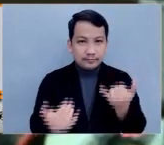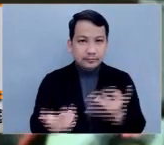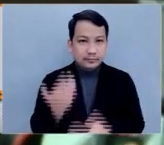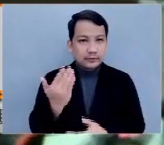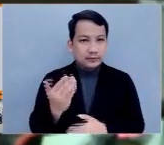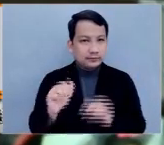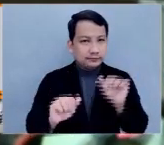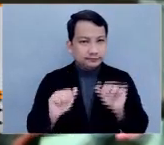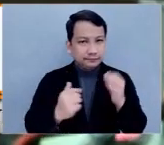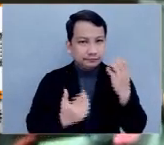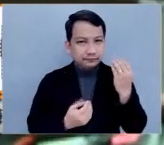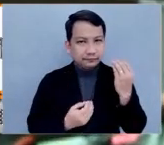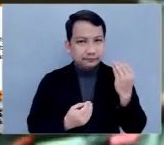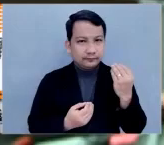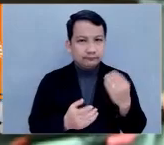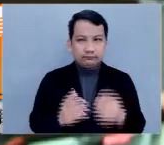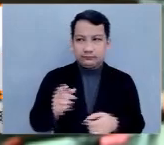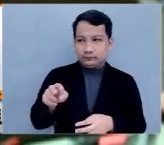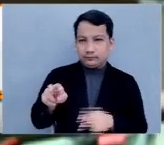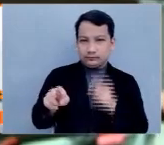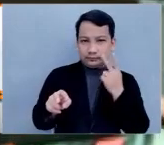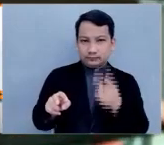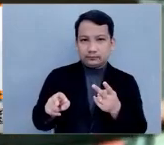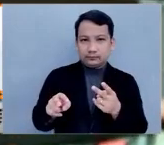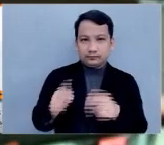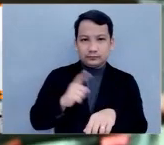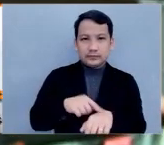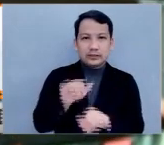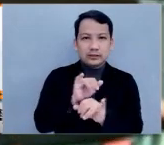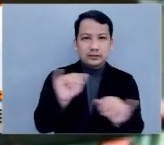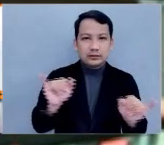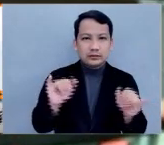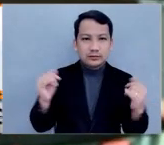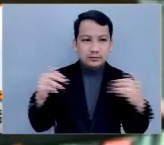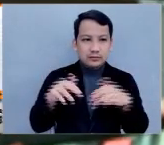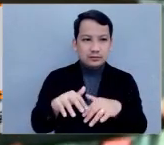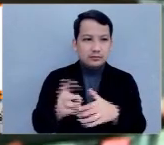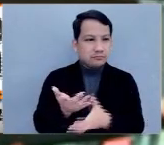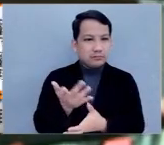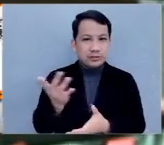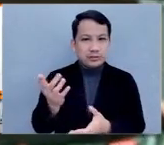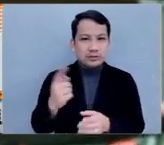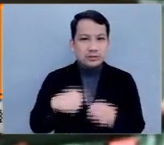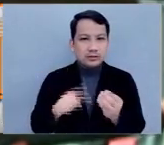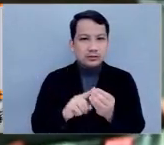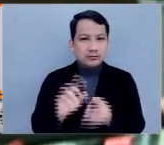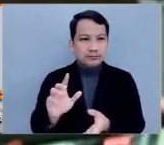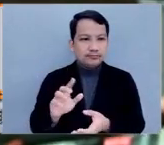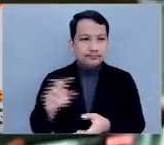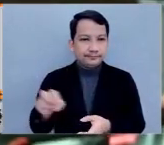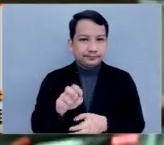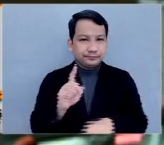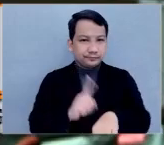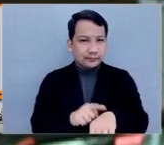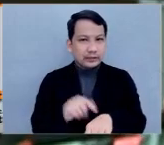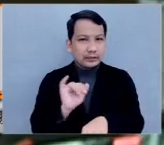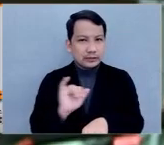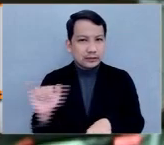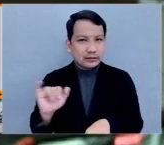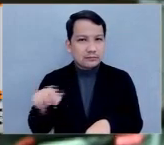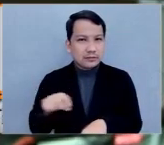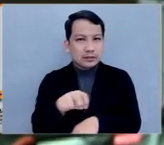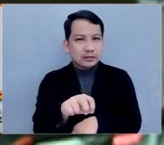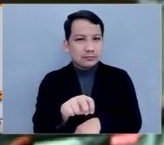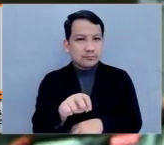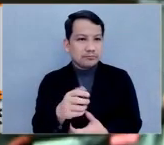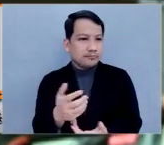hour, sir. So far the same rush hour, same volume of vehicle. Yung ating travel time is almost the same.